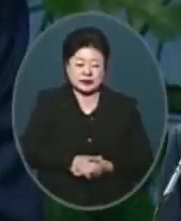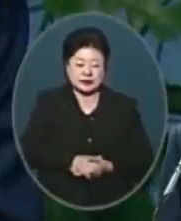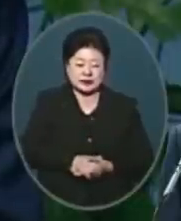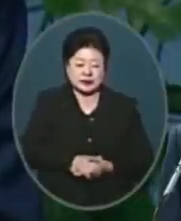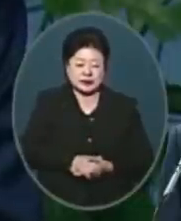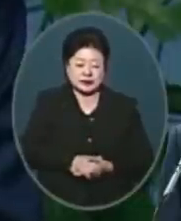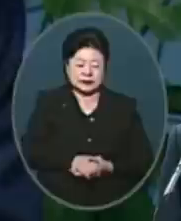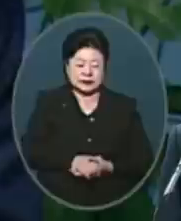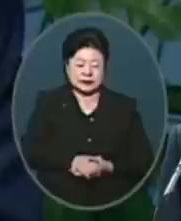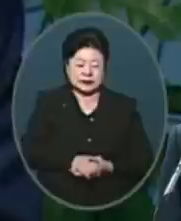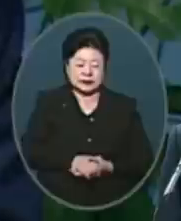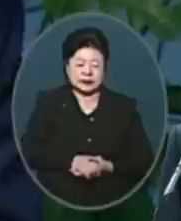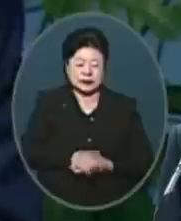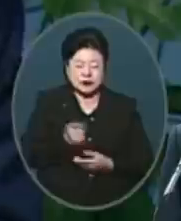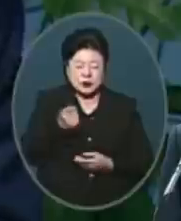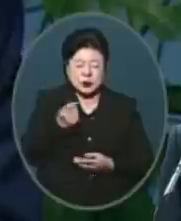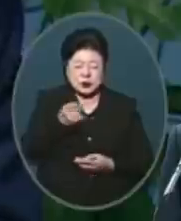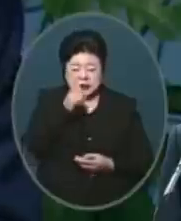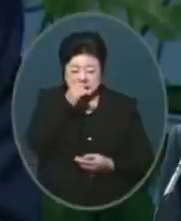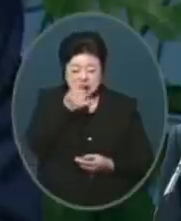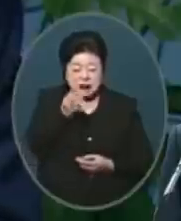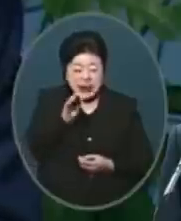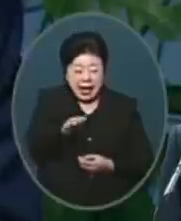멸망받을 수밖에 없지만